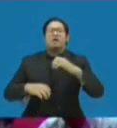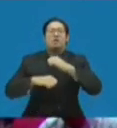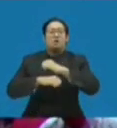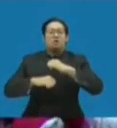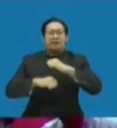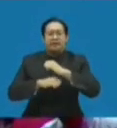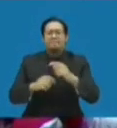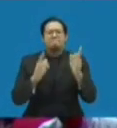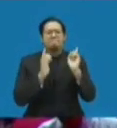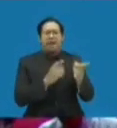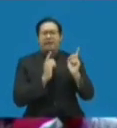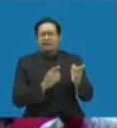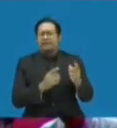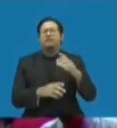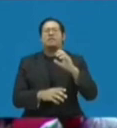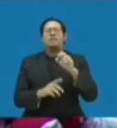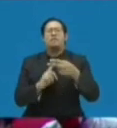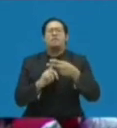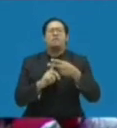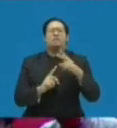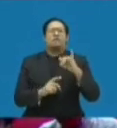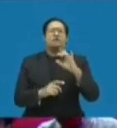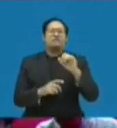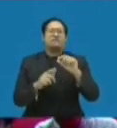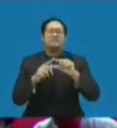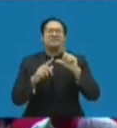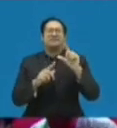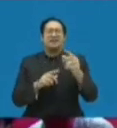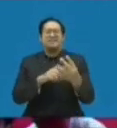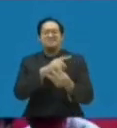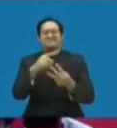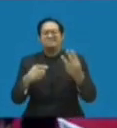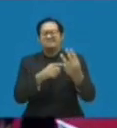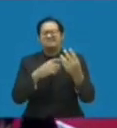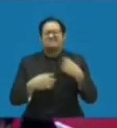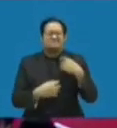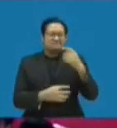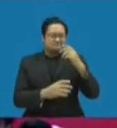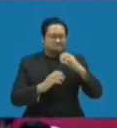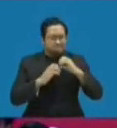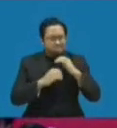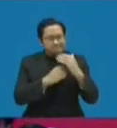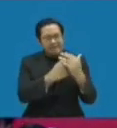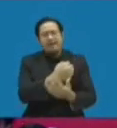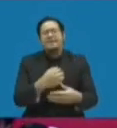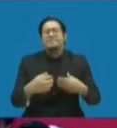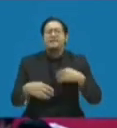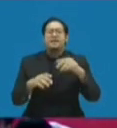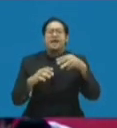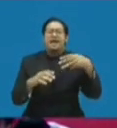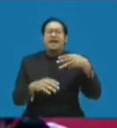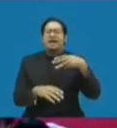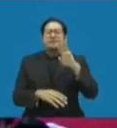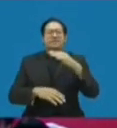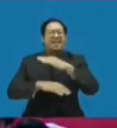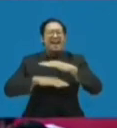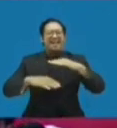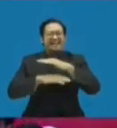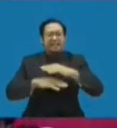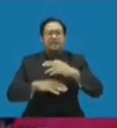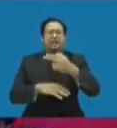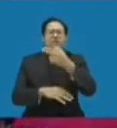yang aku sayangi seluruh atlet NPC kebanggaan Indonesia hai